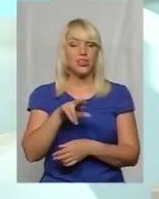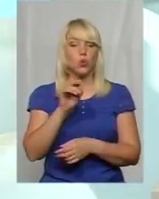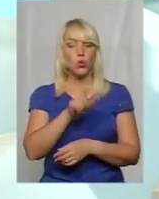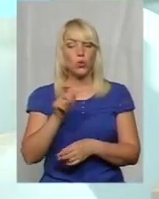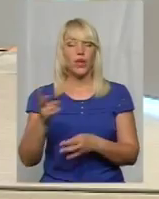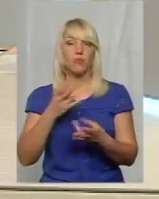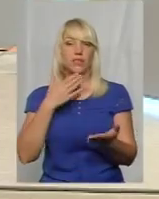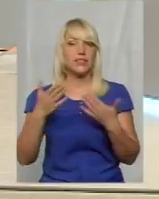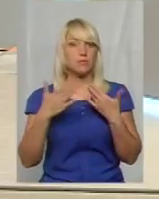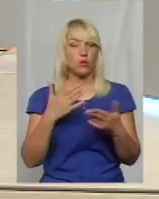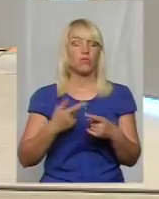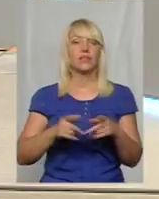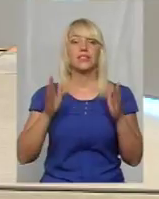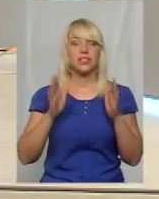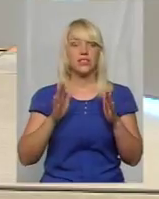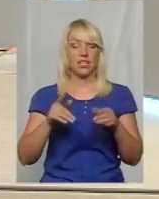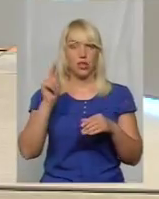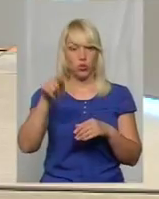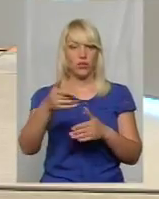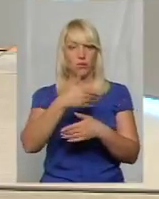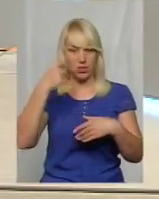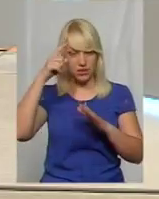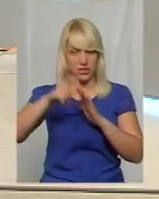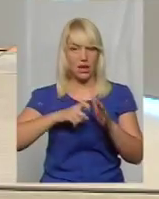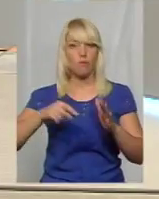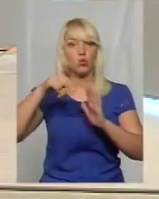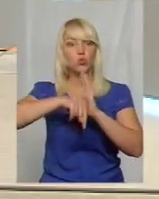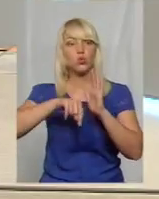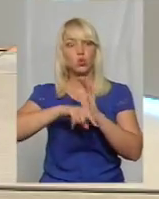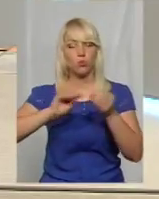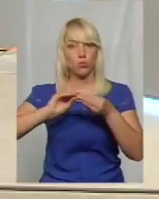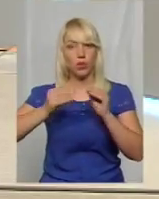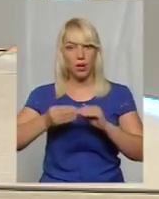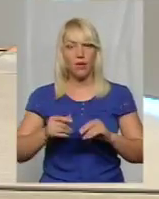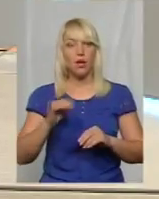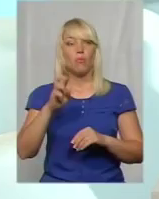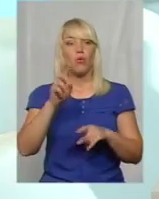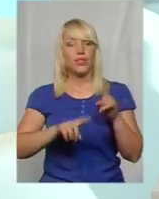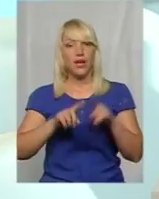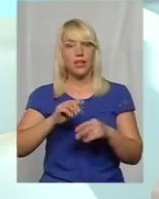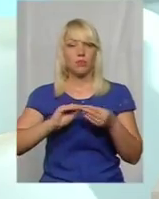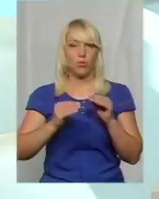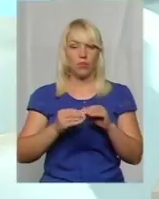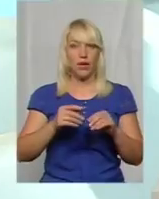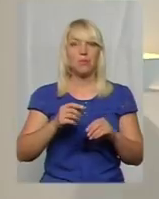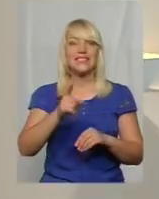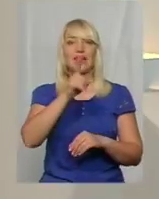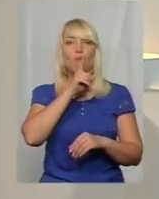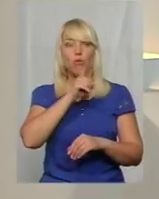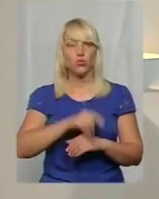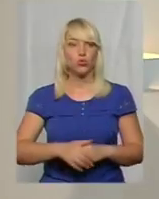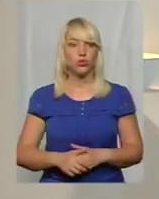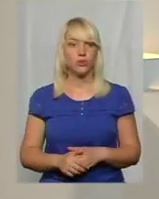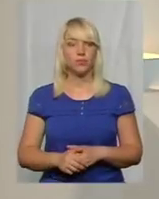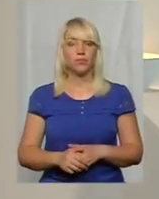спілкуватись, і просто тоді ми дізнаємось суть проблеми. Бо деякі, на жаль, проблеми замовчують. Пане Вадиме, одне із